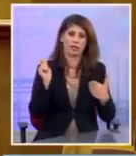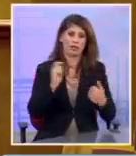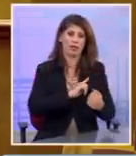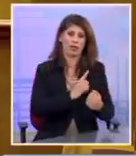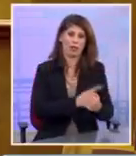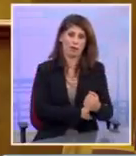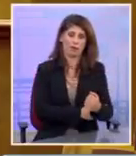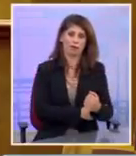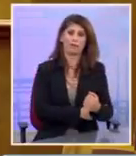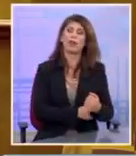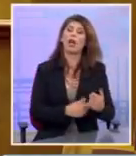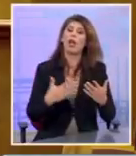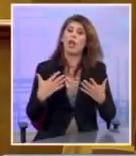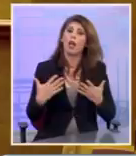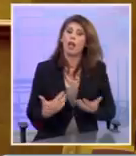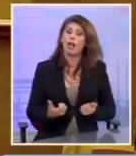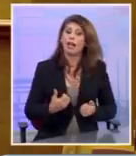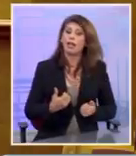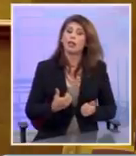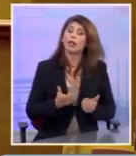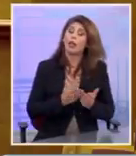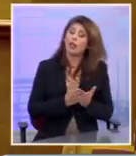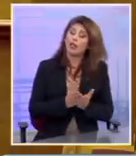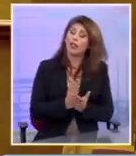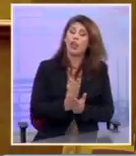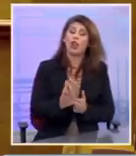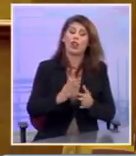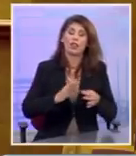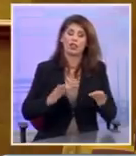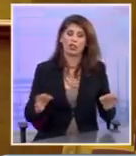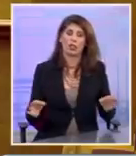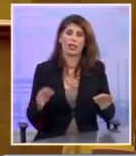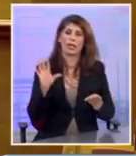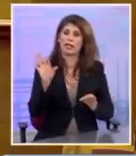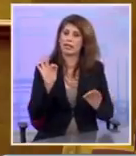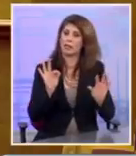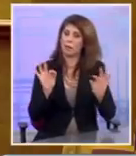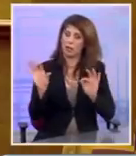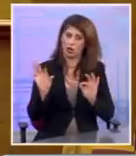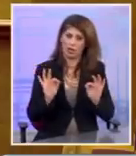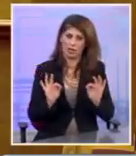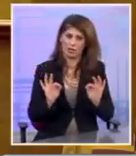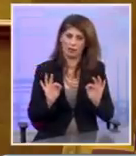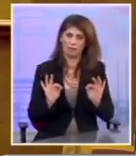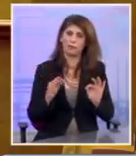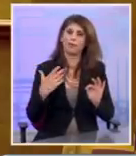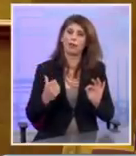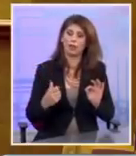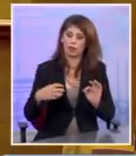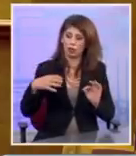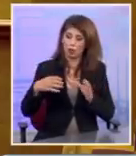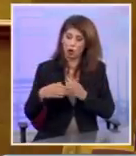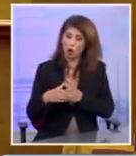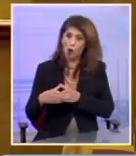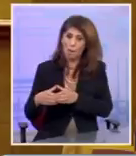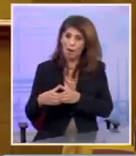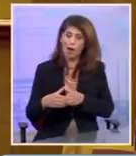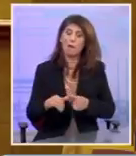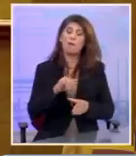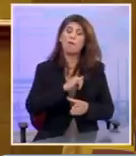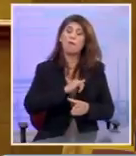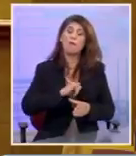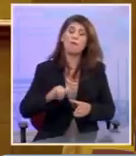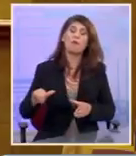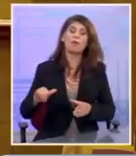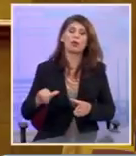δύναμη, έχει δικαιωθεί ιστορικά για τις επιλογές της. Είναι η παράταξη που ποτέ